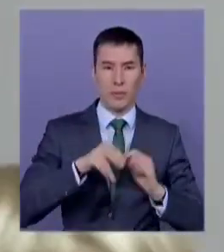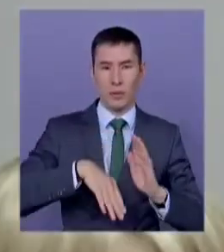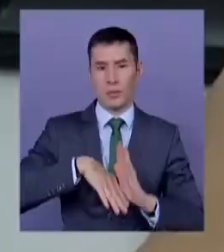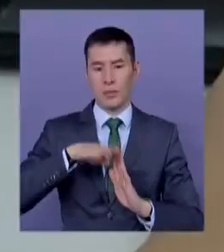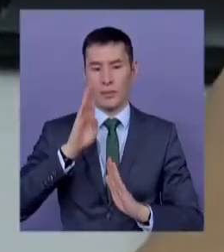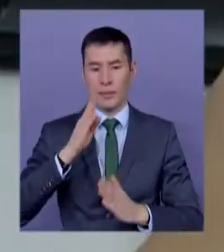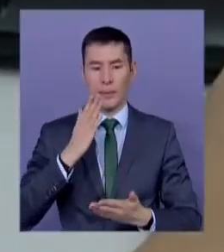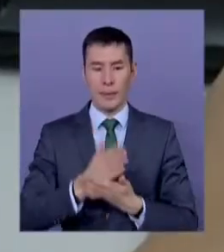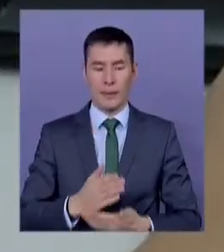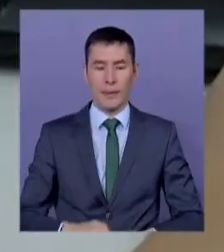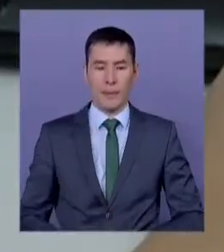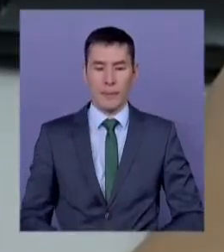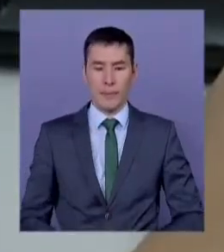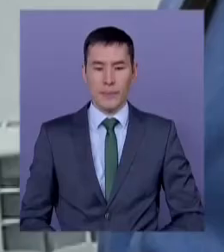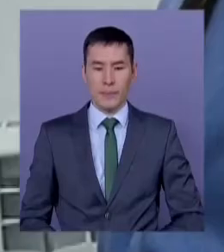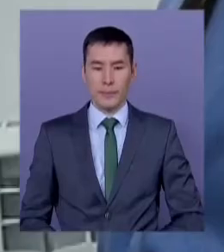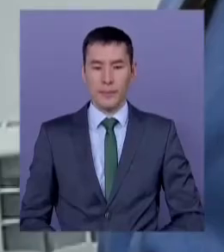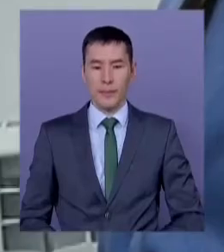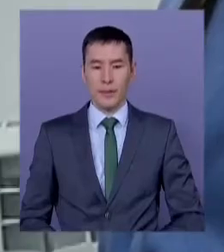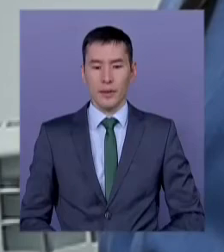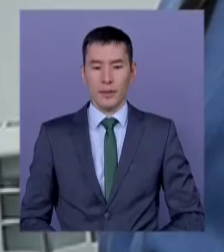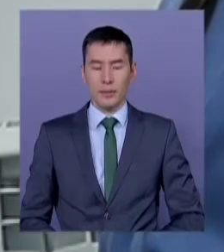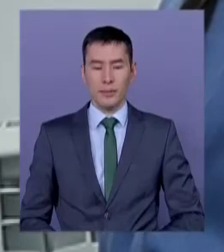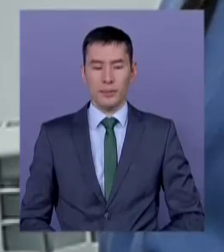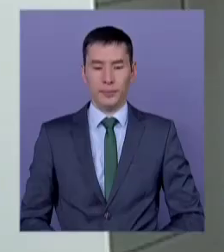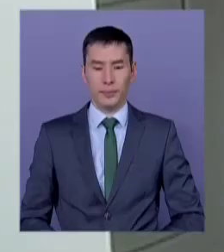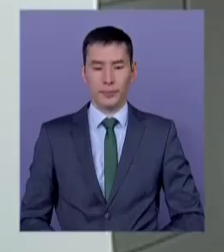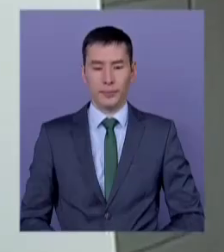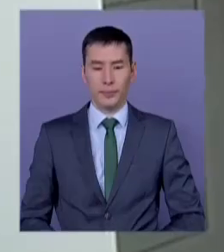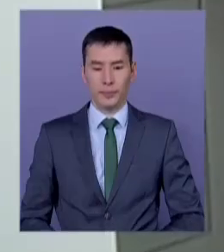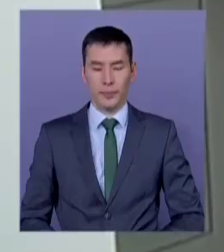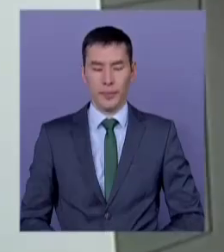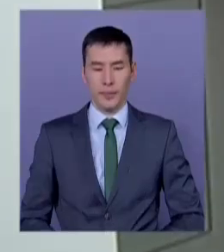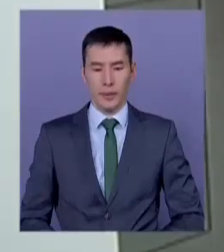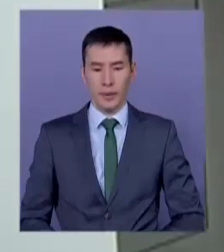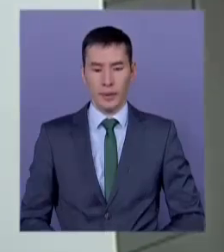басталған даму үдерісінің бастамасы ғана. Сая Меңдеке, Нұржан Оразбаев, Алматы телеарнасы.